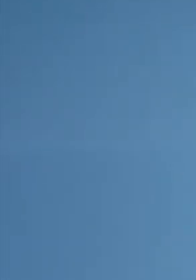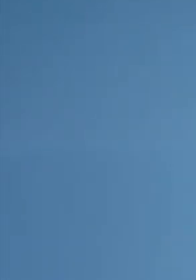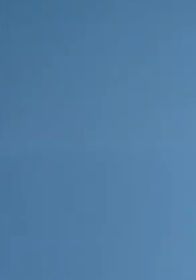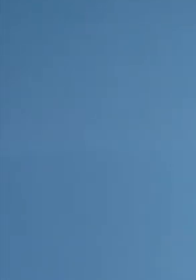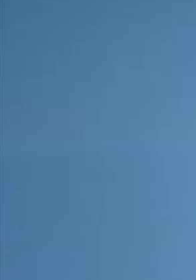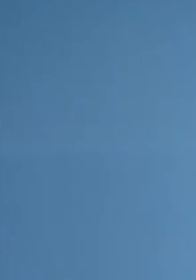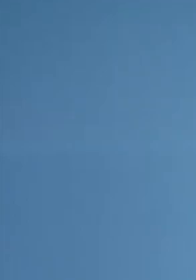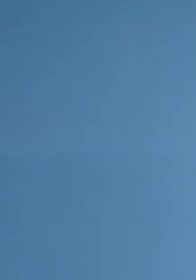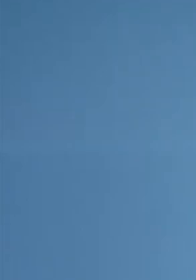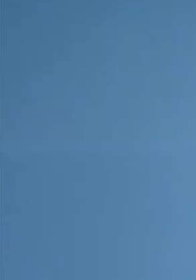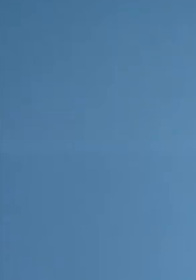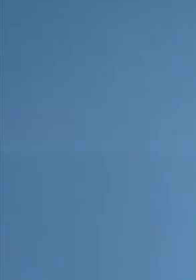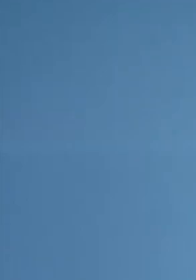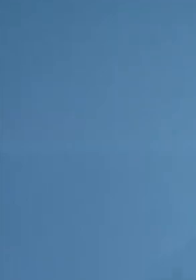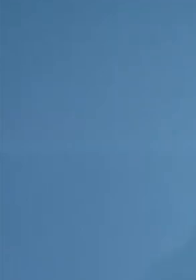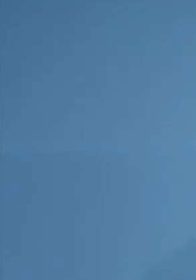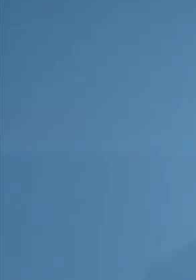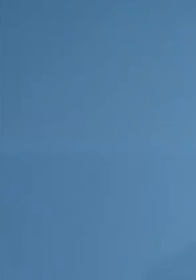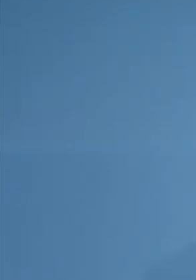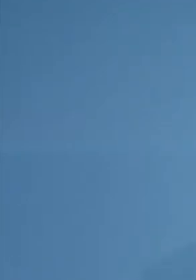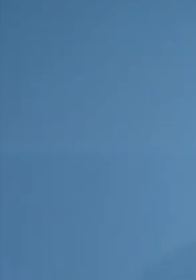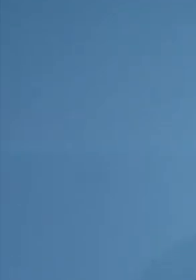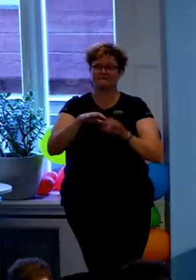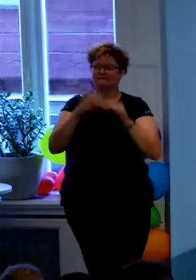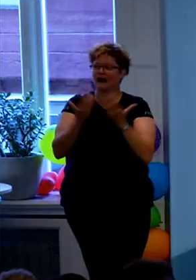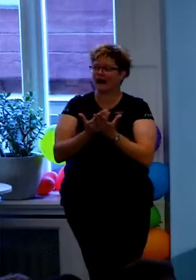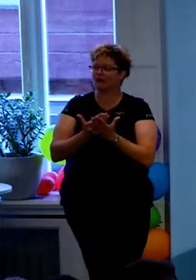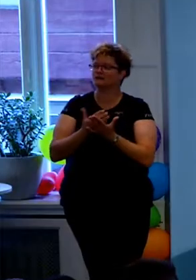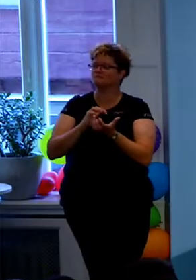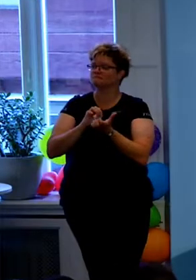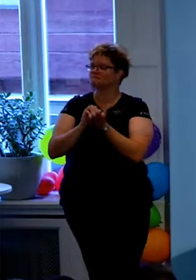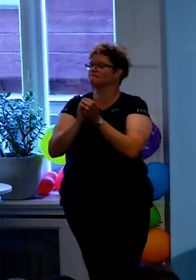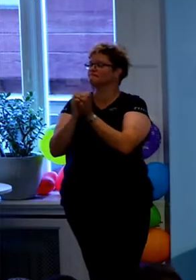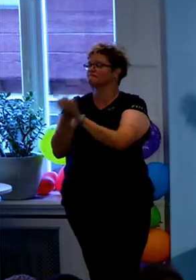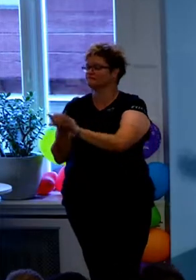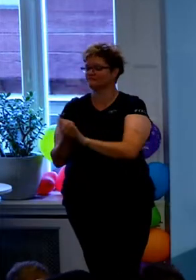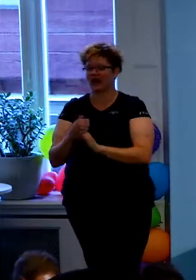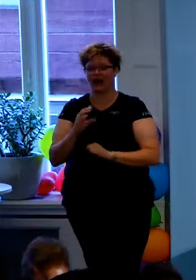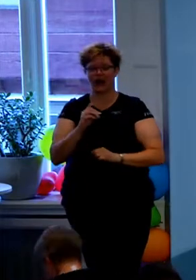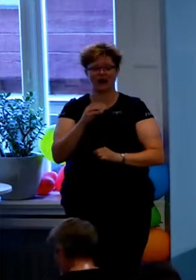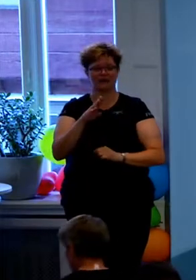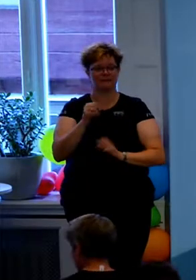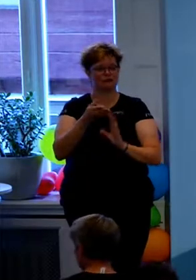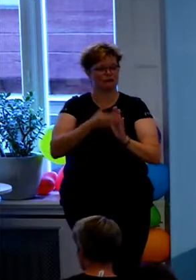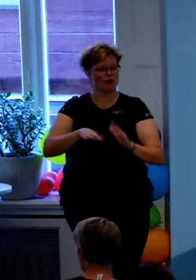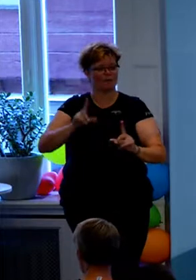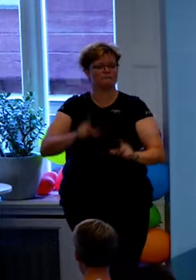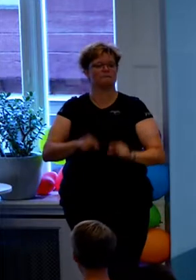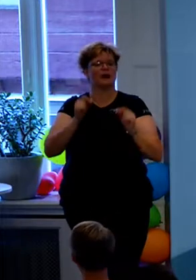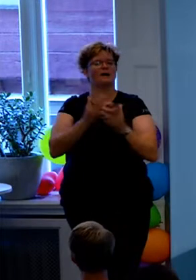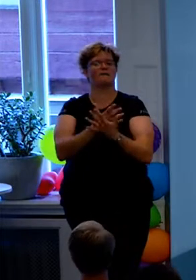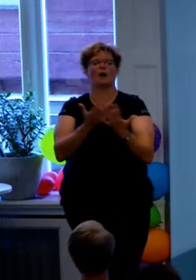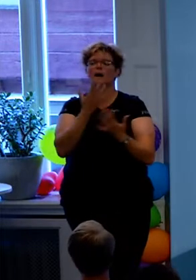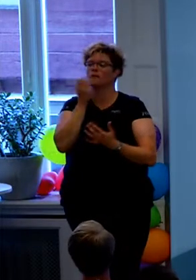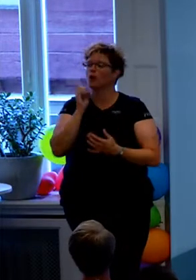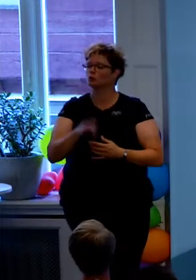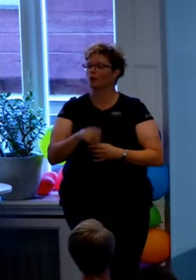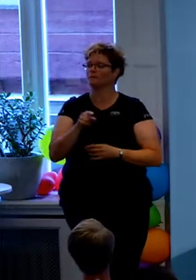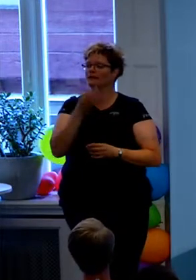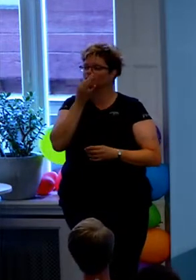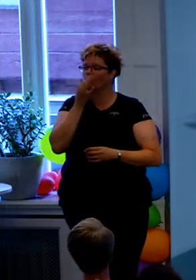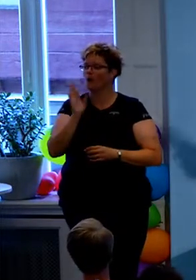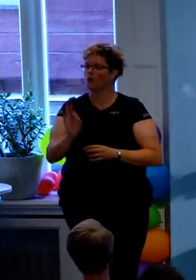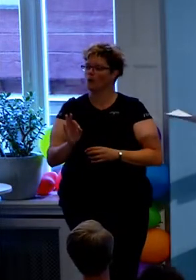kompetensutveckling. Som jag nämnde, vi är en värld i förändring. Och i Almedalen märker man ju att det är väldigt många som pratar om just den här